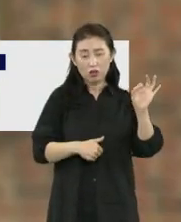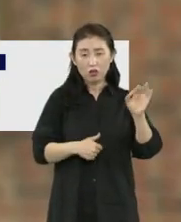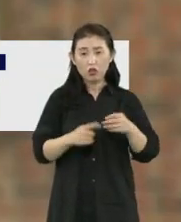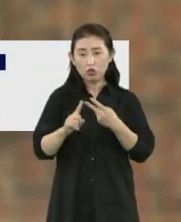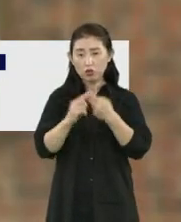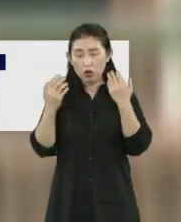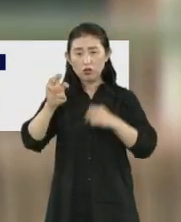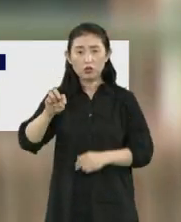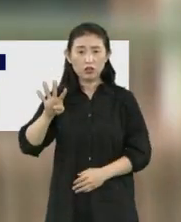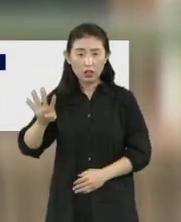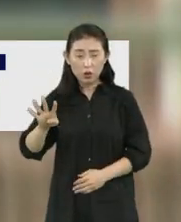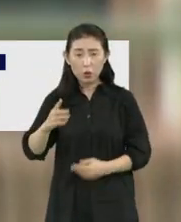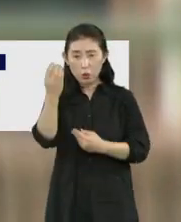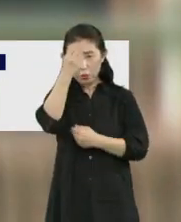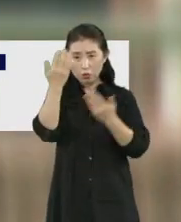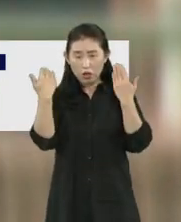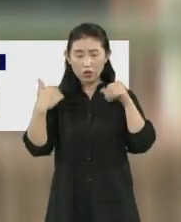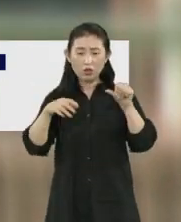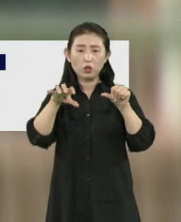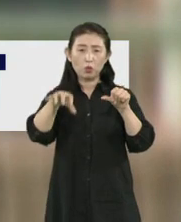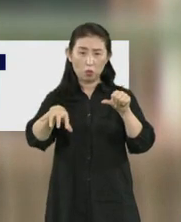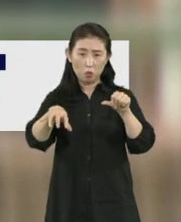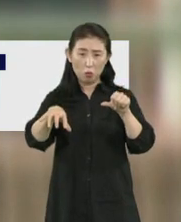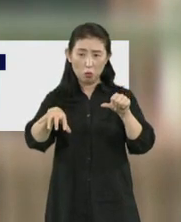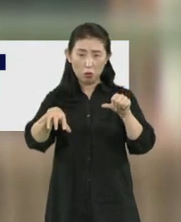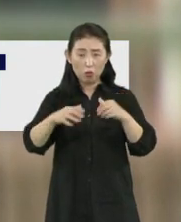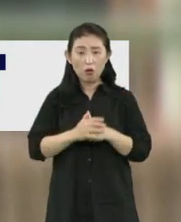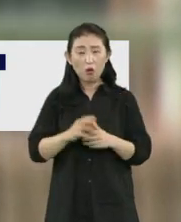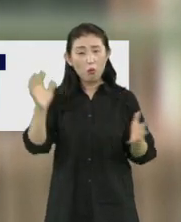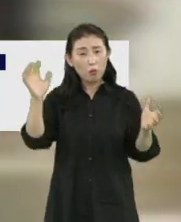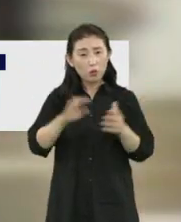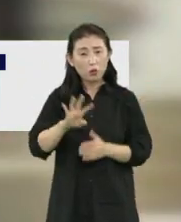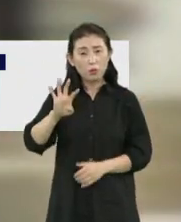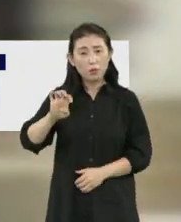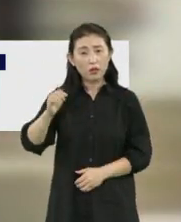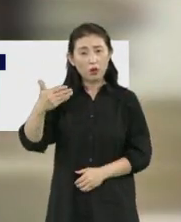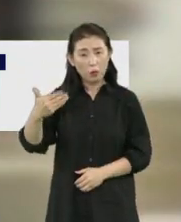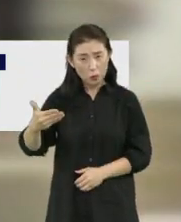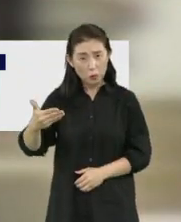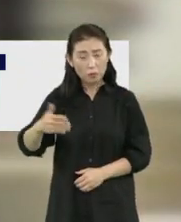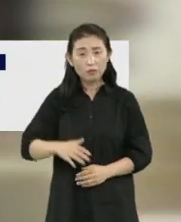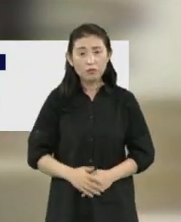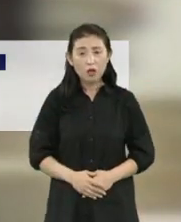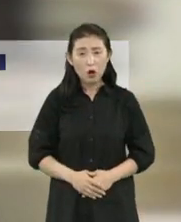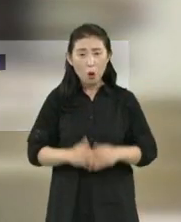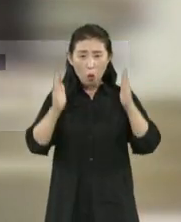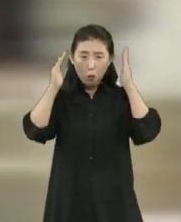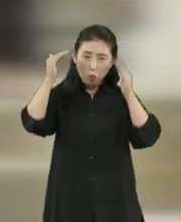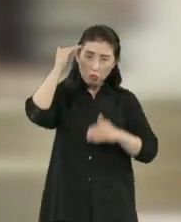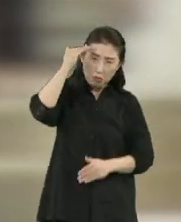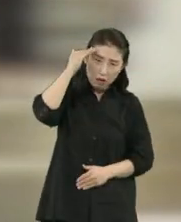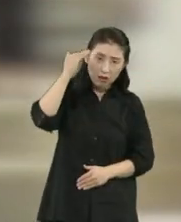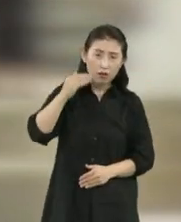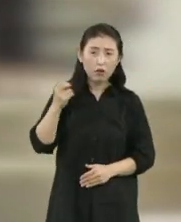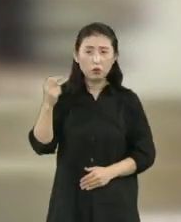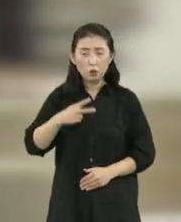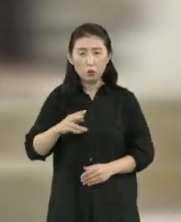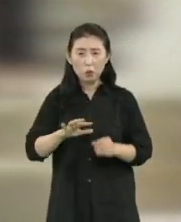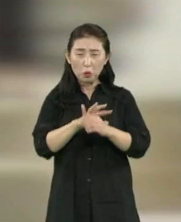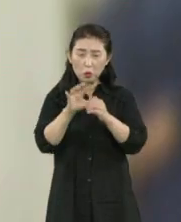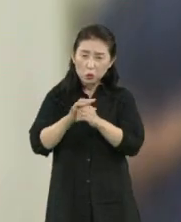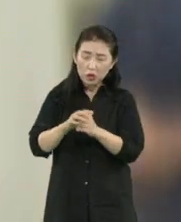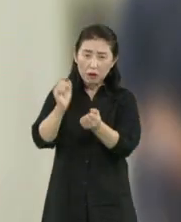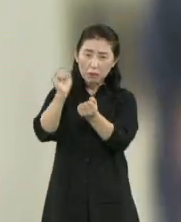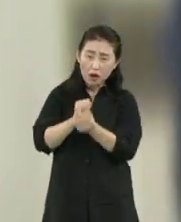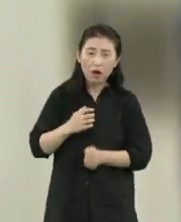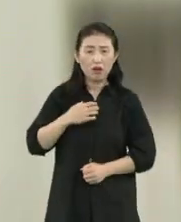중학교 34곳, 고등학교 5곳 등 모두 49곳으로 수업의 질 저하와 코로나 발병